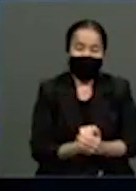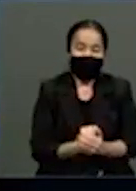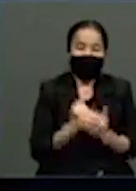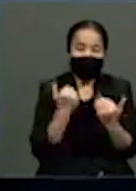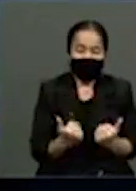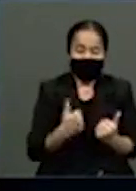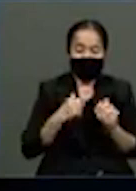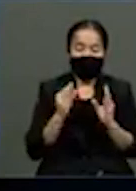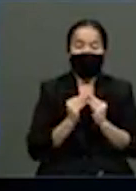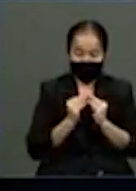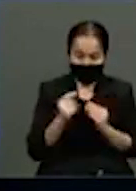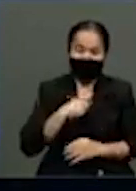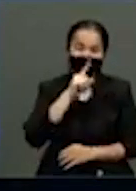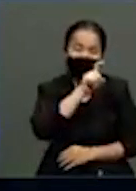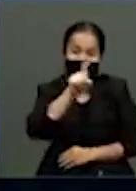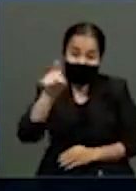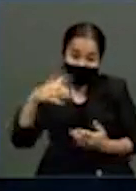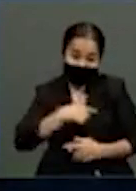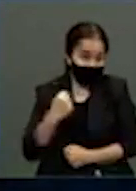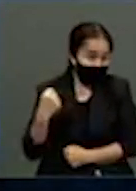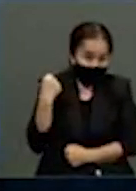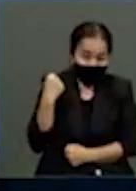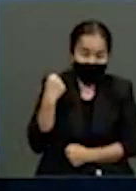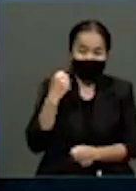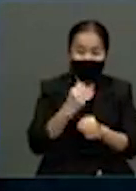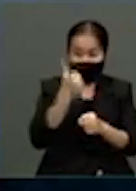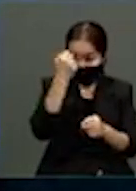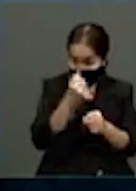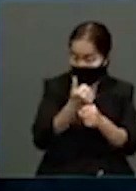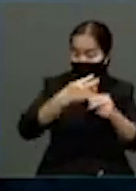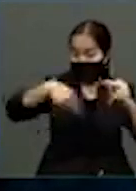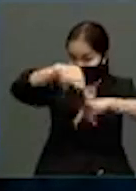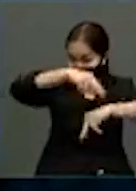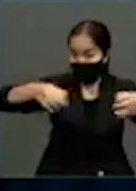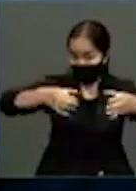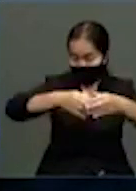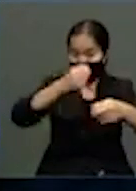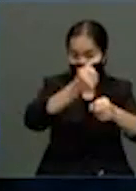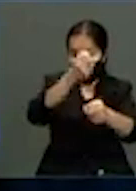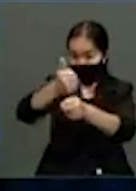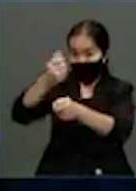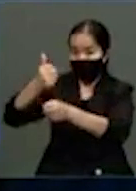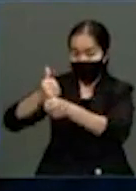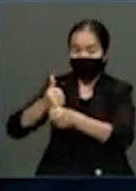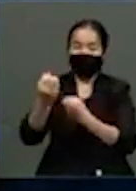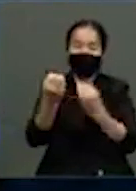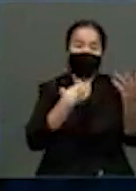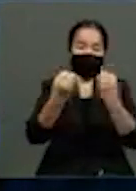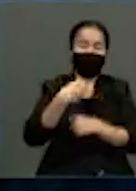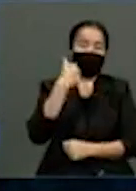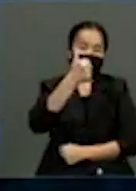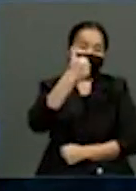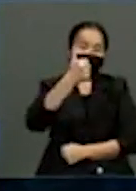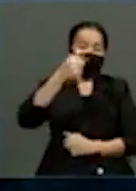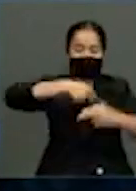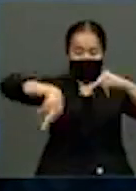างที่ประชุมก็ได้ซักถามแล้วก็ขอความมั่นใจนะครับว่าเขาจะสามารถควบคุมได้ก็ยังมีสัญญาณในเชิงบวกว่ายังสามารถ